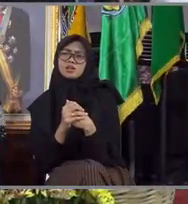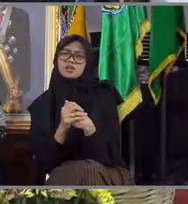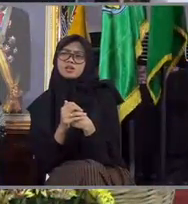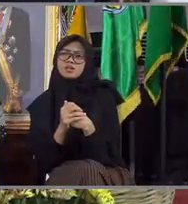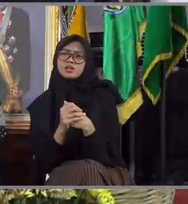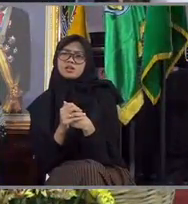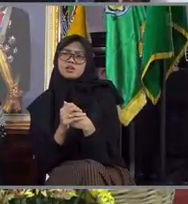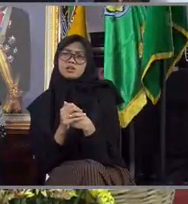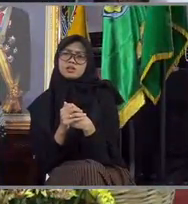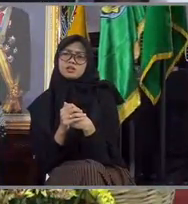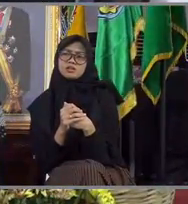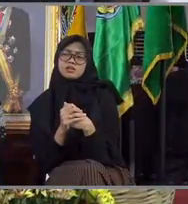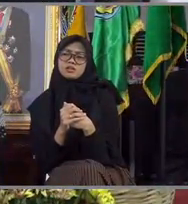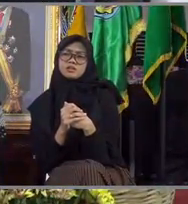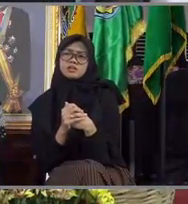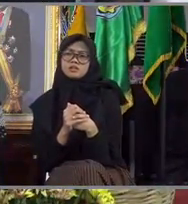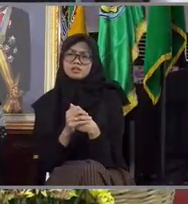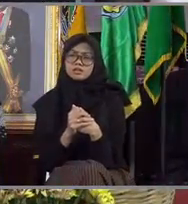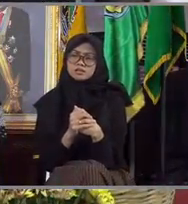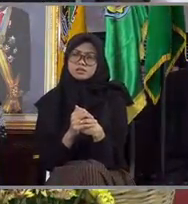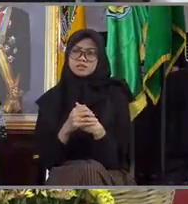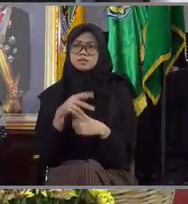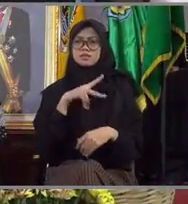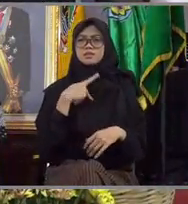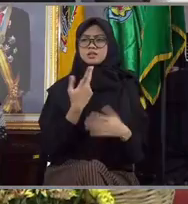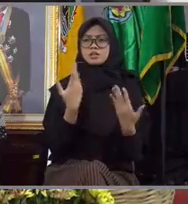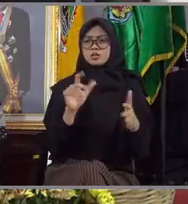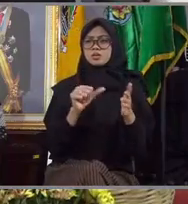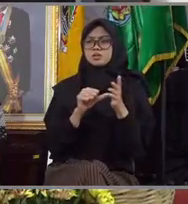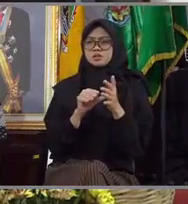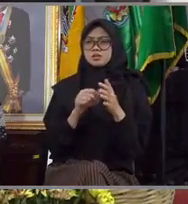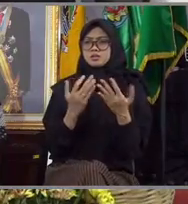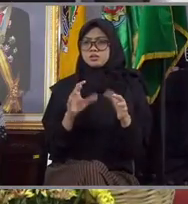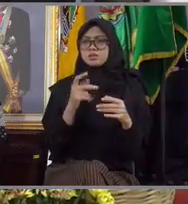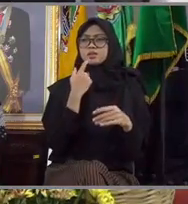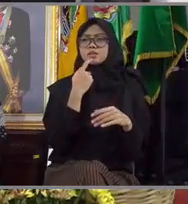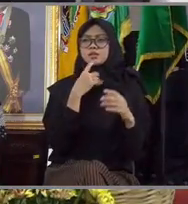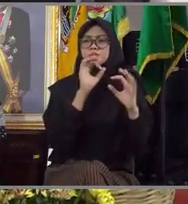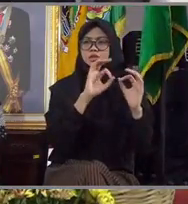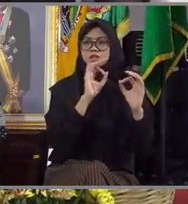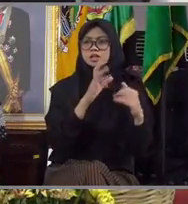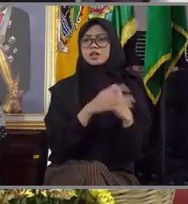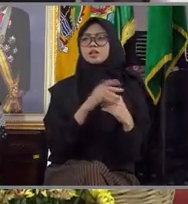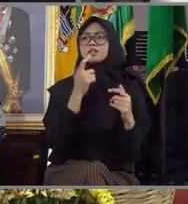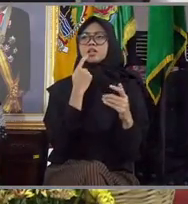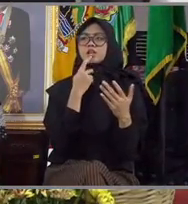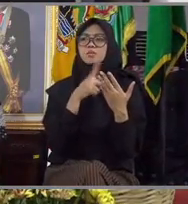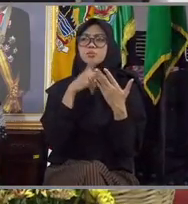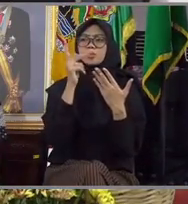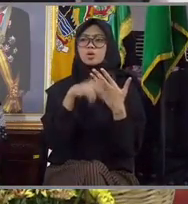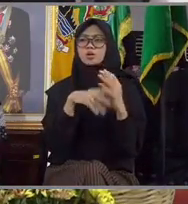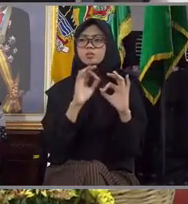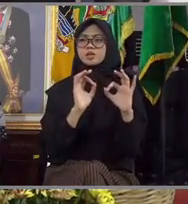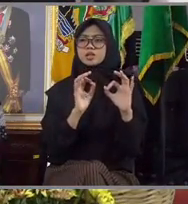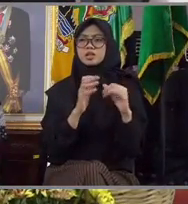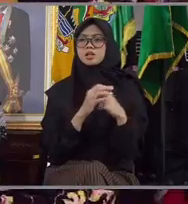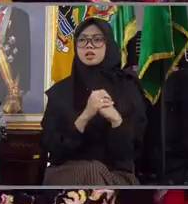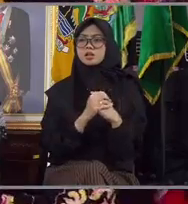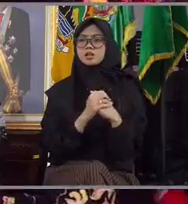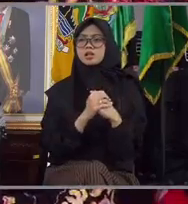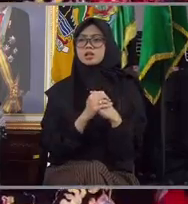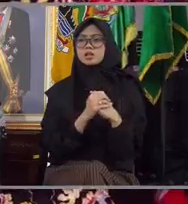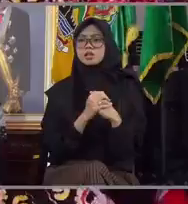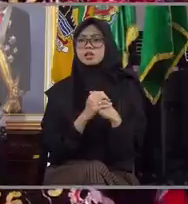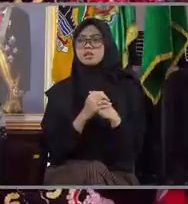disekitar sudah mengundang menteri bapak oke ya kita waktu tuh dah mengundang menteri pendidikan berkaitan masalah program pendidikan Tak titipi boleh enggak pa siapa